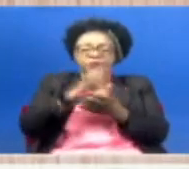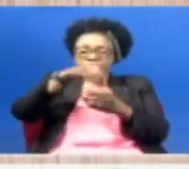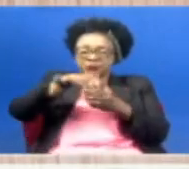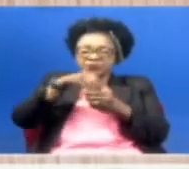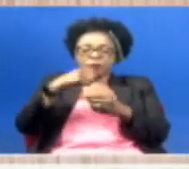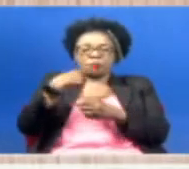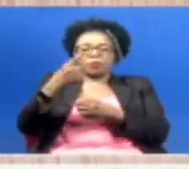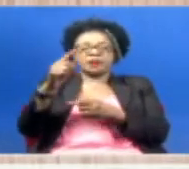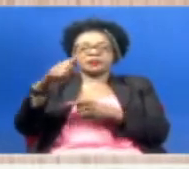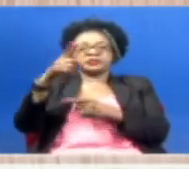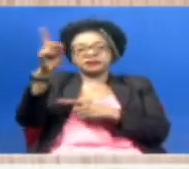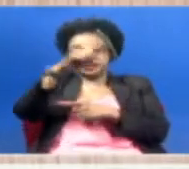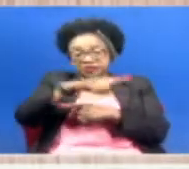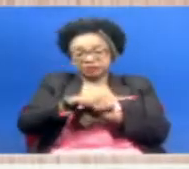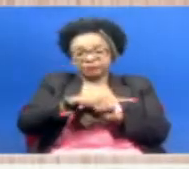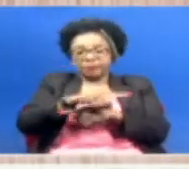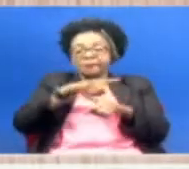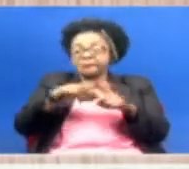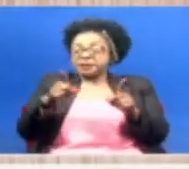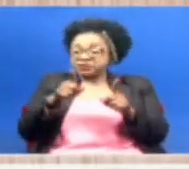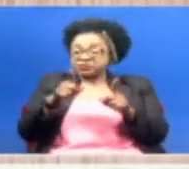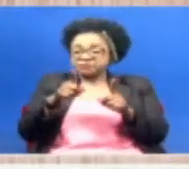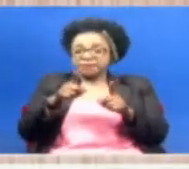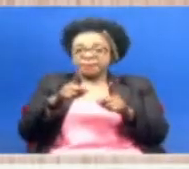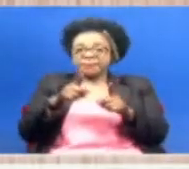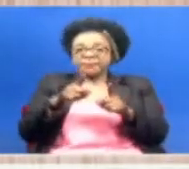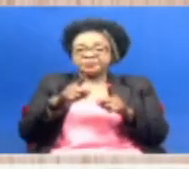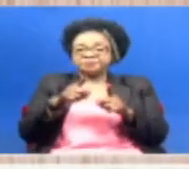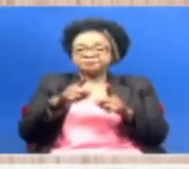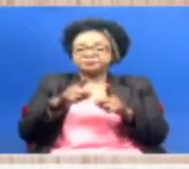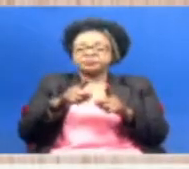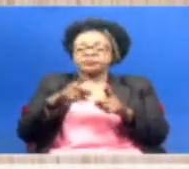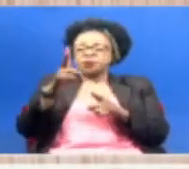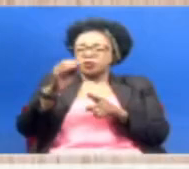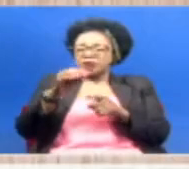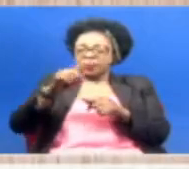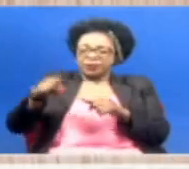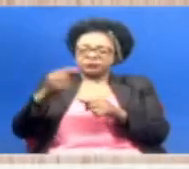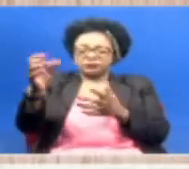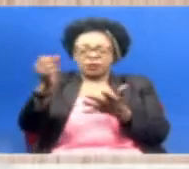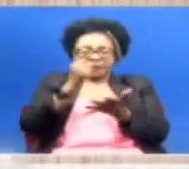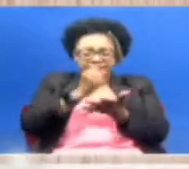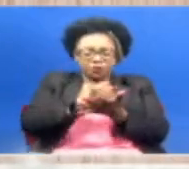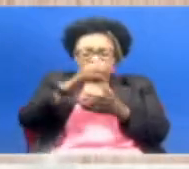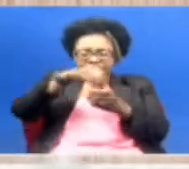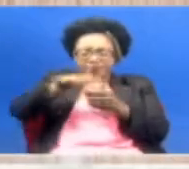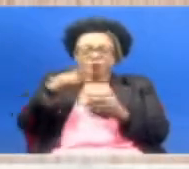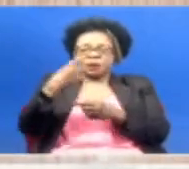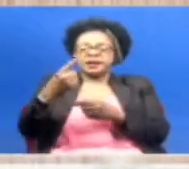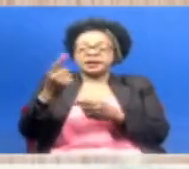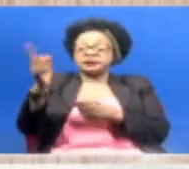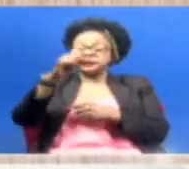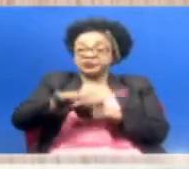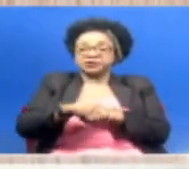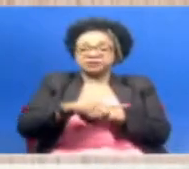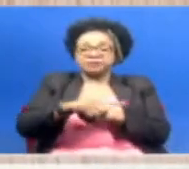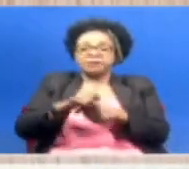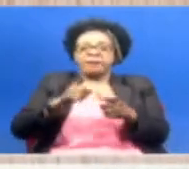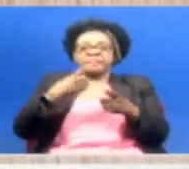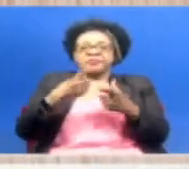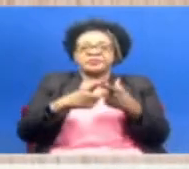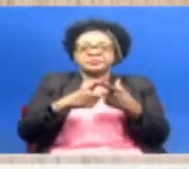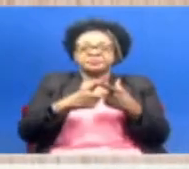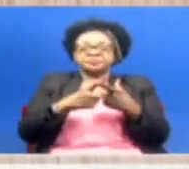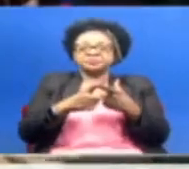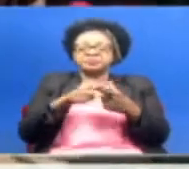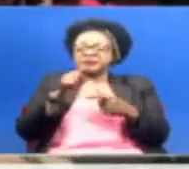if failure to this 100 this number 20,000 employed within 100 days and within a year means that something